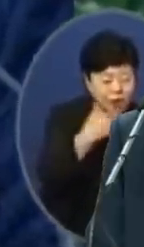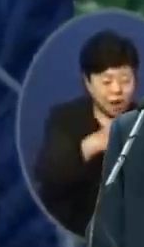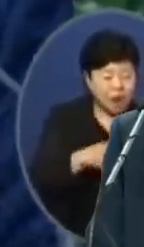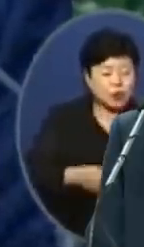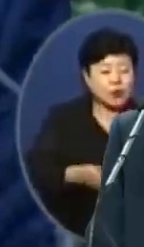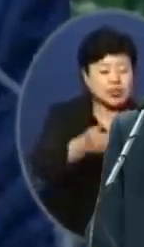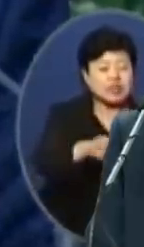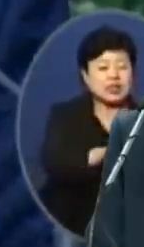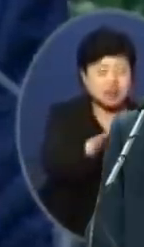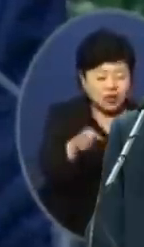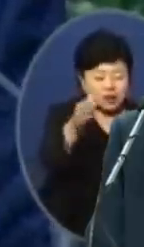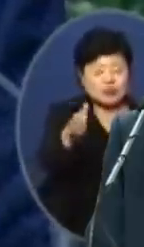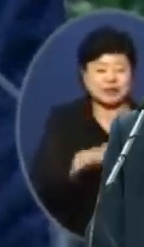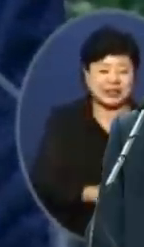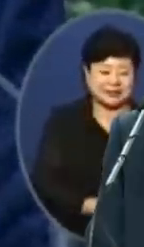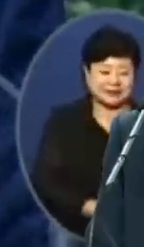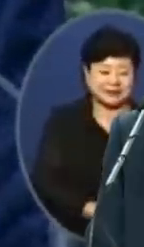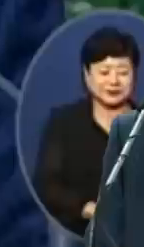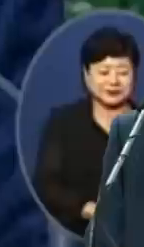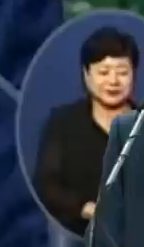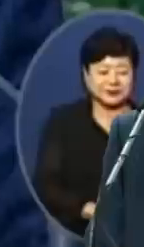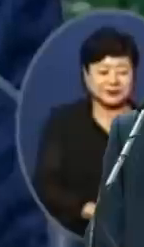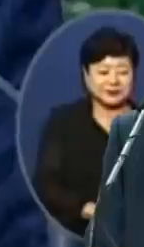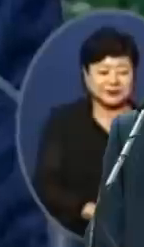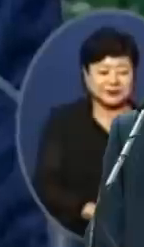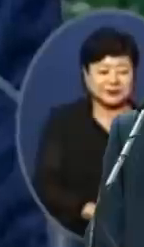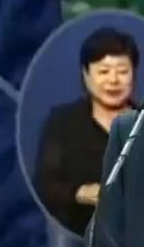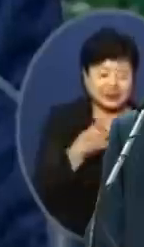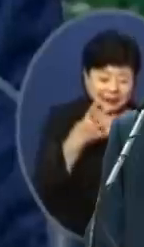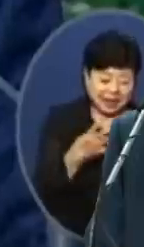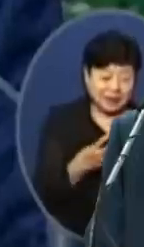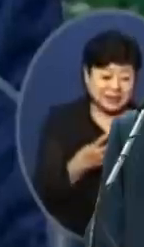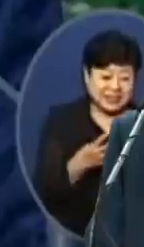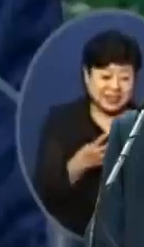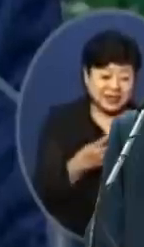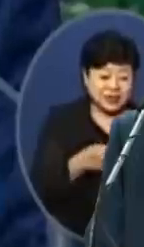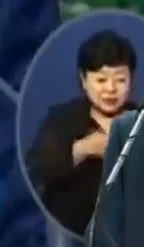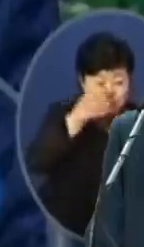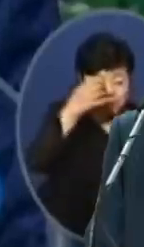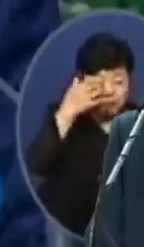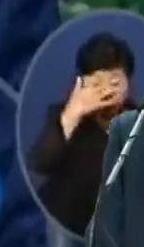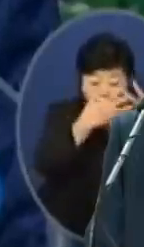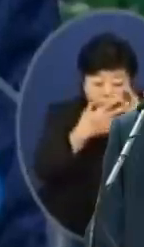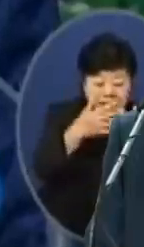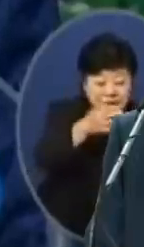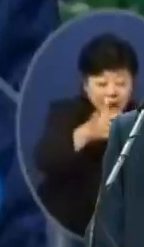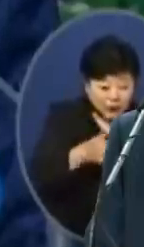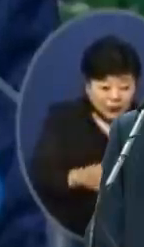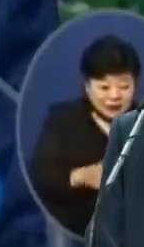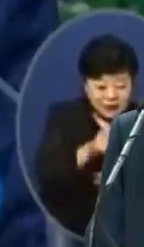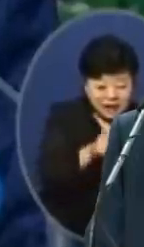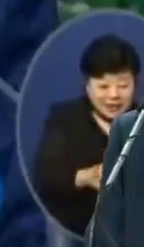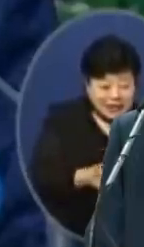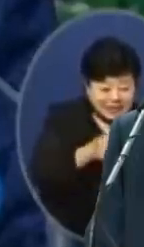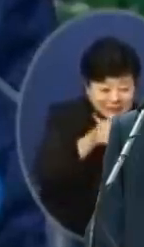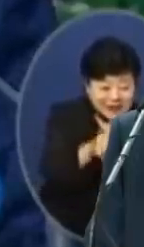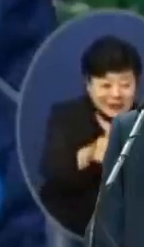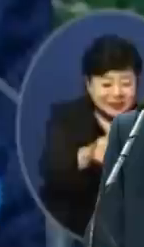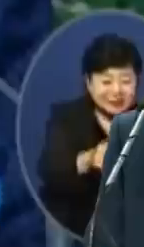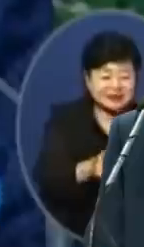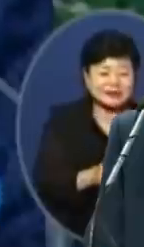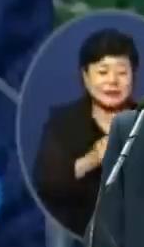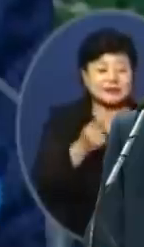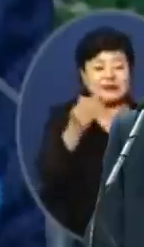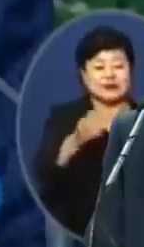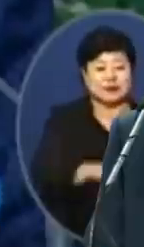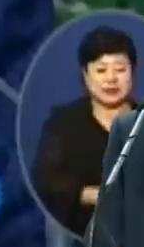길을 열어주시는 것입니다. 네 번째는 꿈이나 환상을 통하여 하나님이 인도하시는